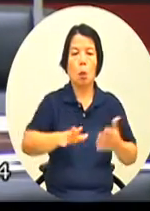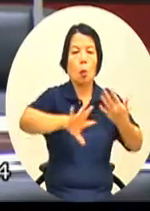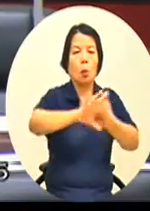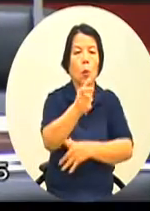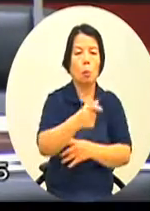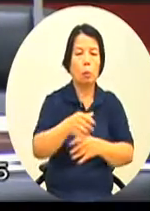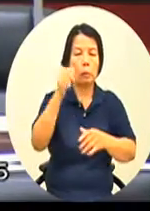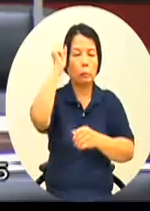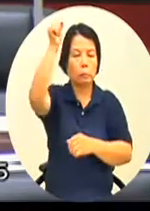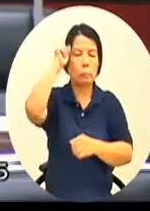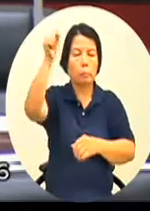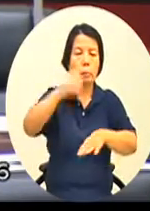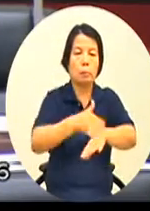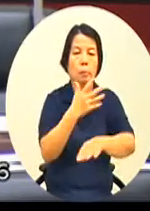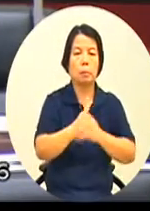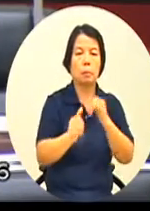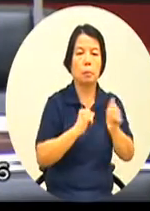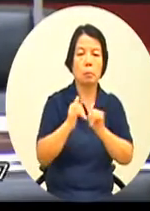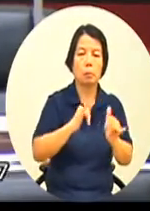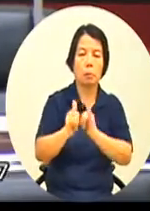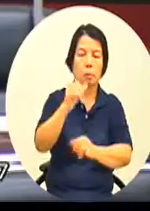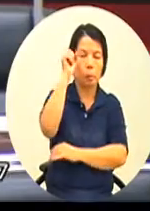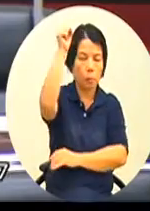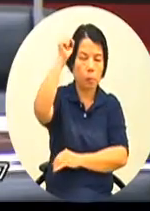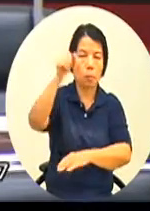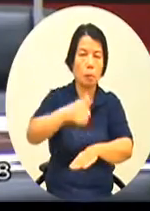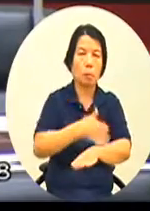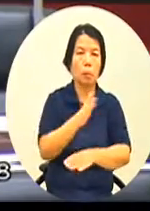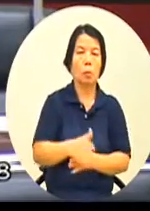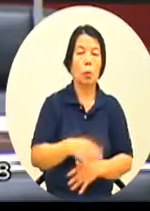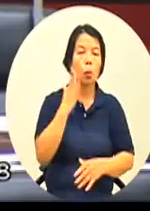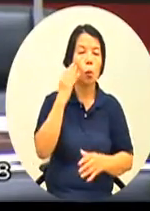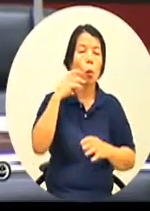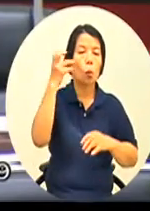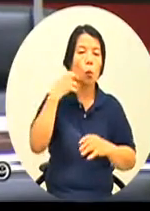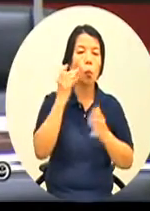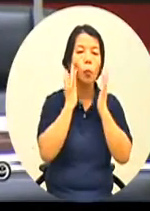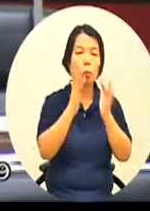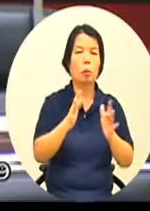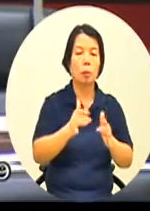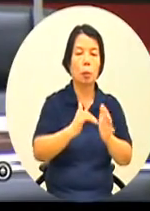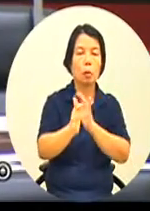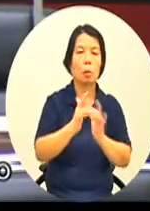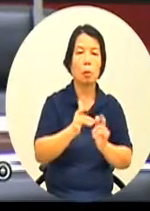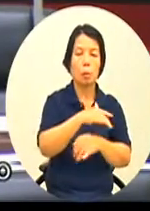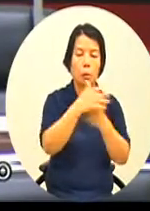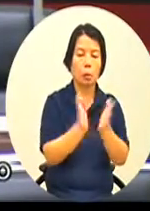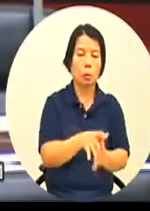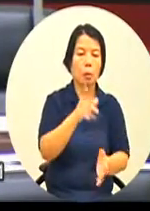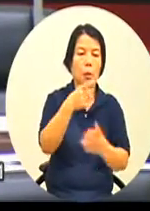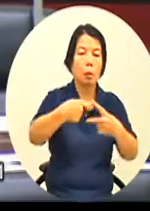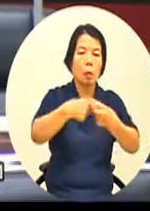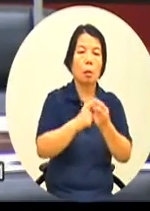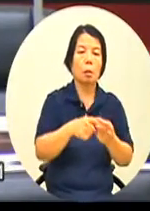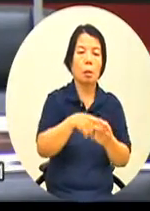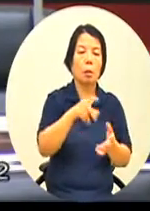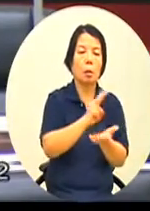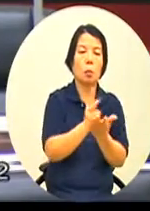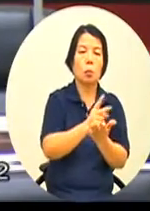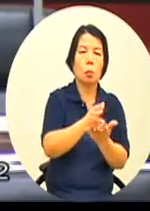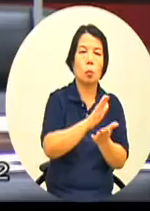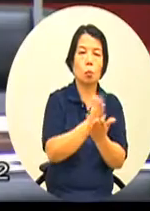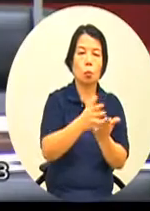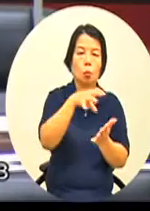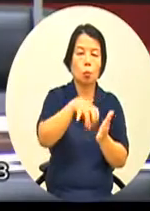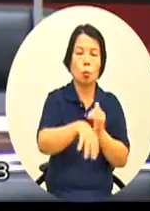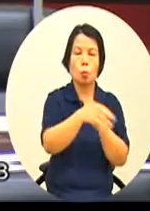件，民众也不应该有抗议事件，因为不管是果菜市场，不管是李克勇图书馆，不管是旗山大沟